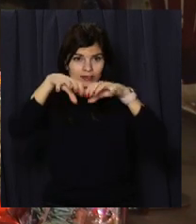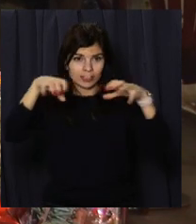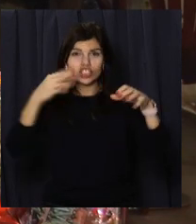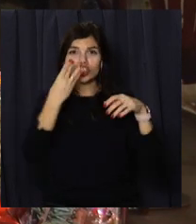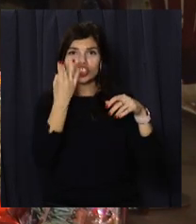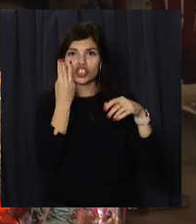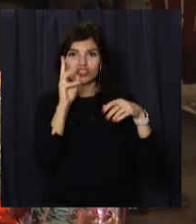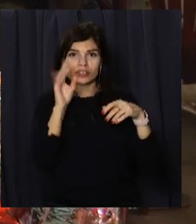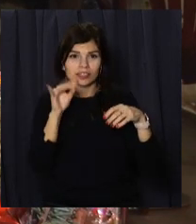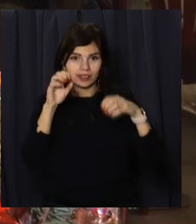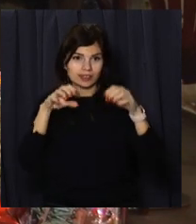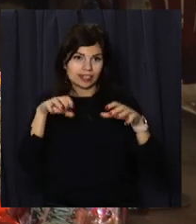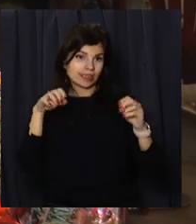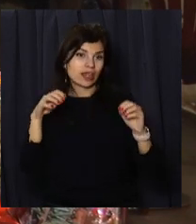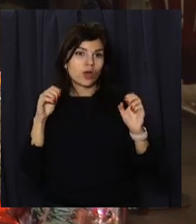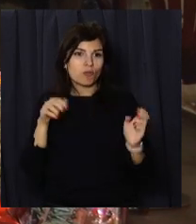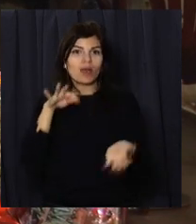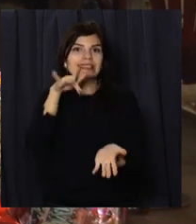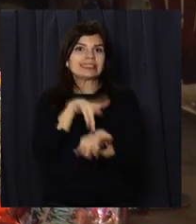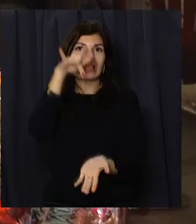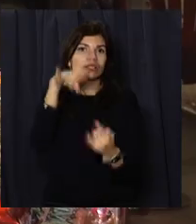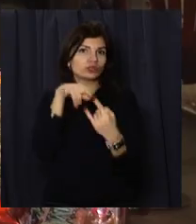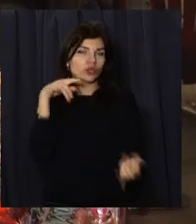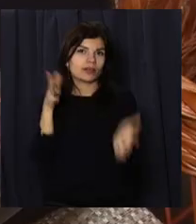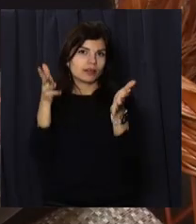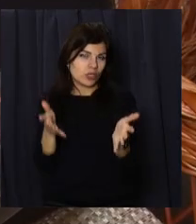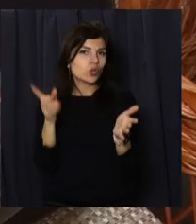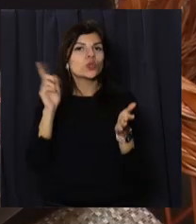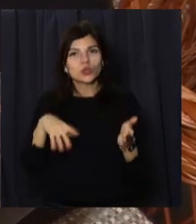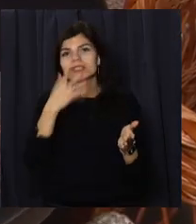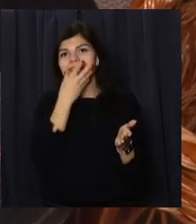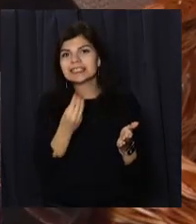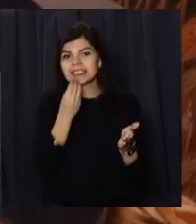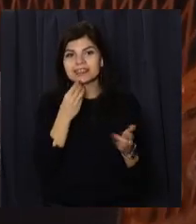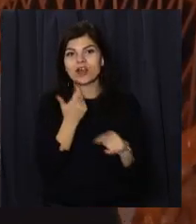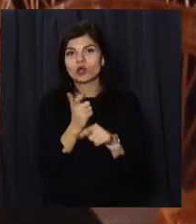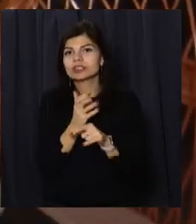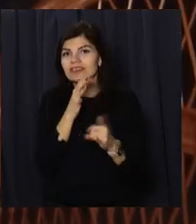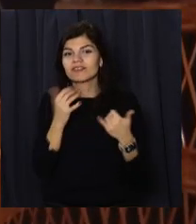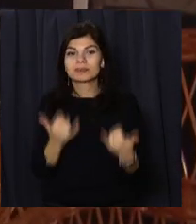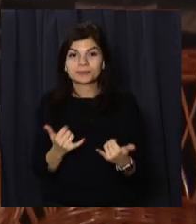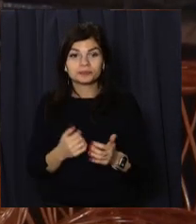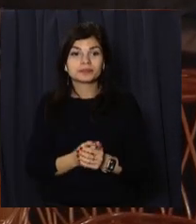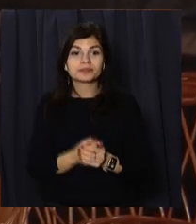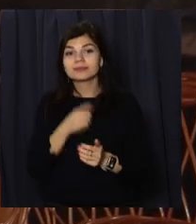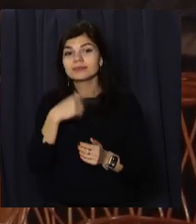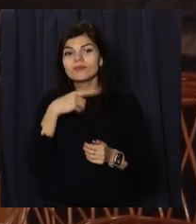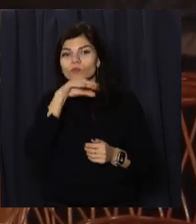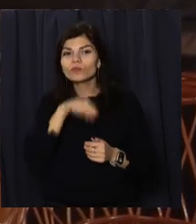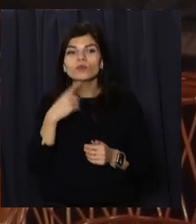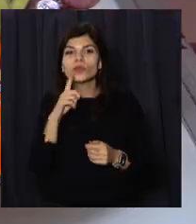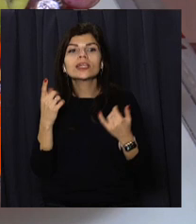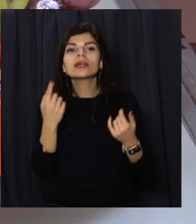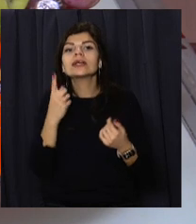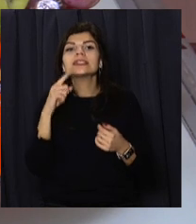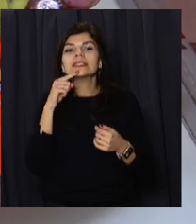по центру стола. Це теж буде красиво, дуже так стильно і современно. Фахівці наголошують, єдине, що може обмежити ваш політ